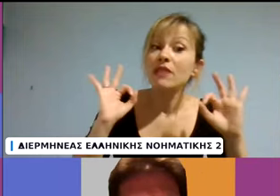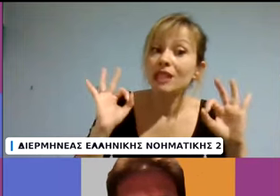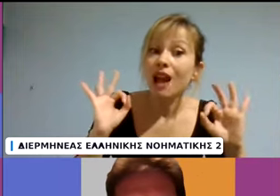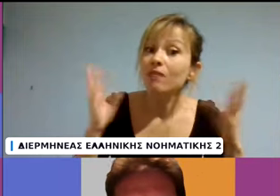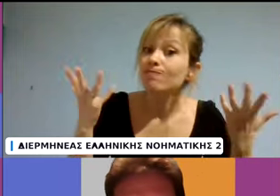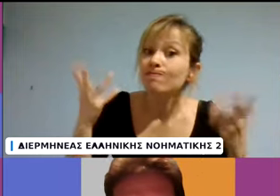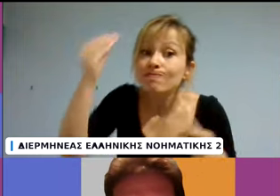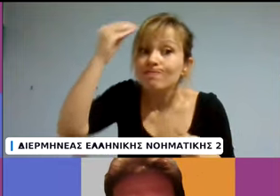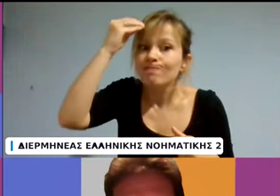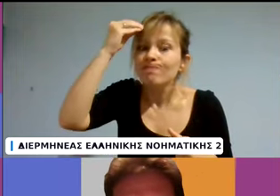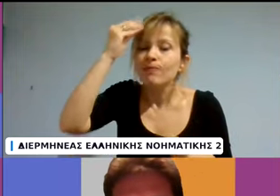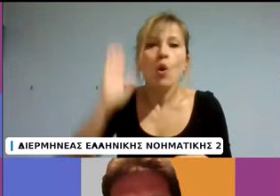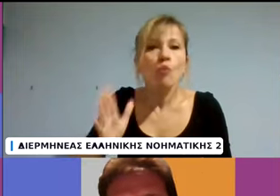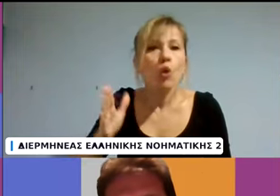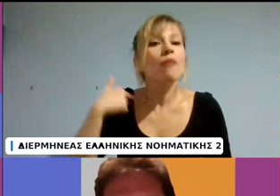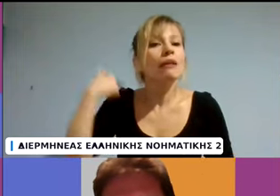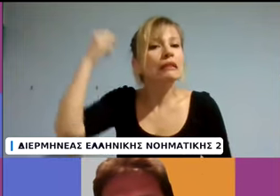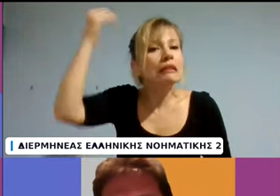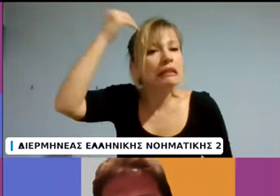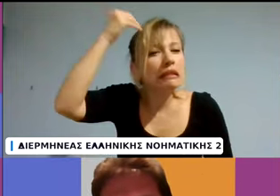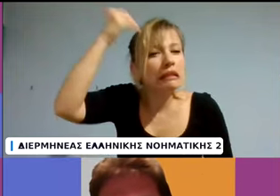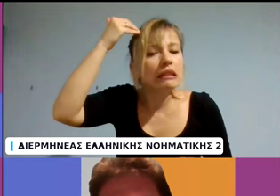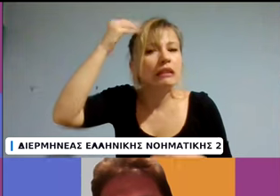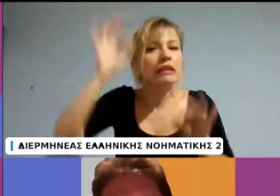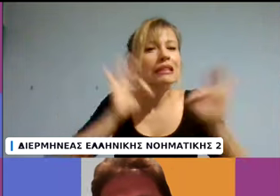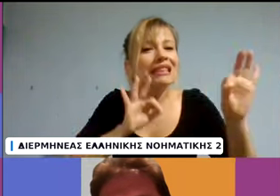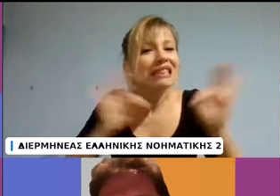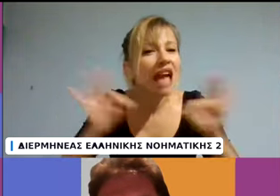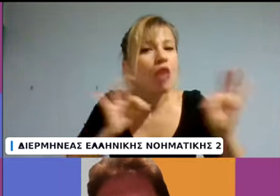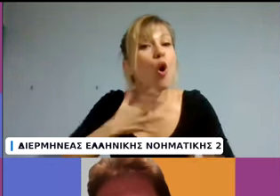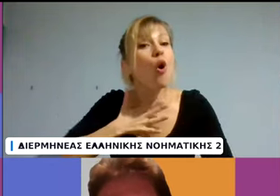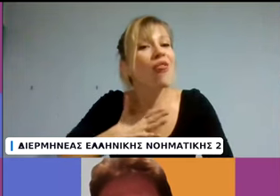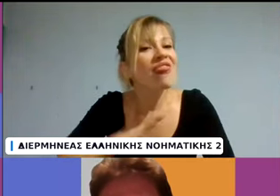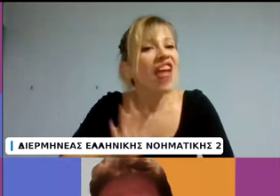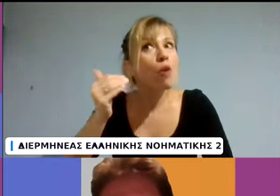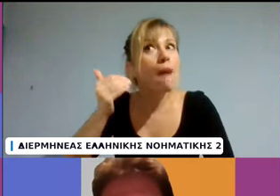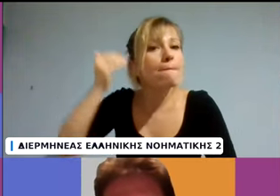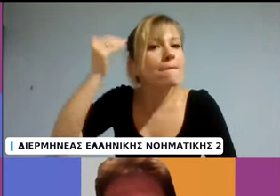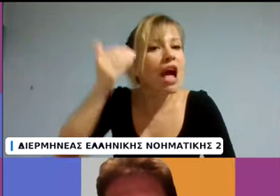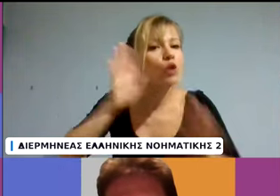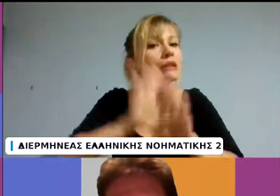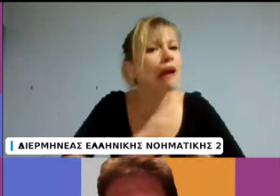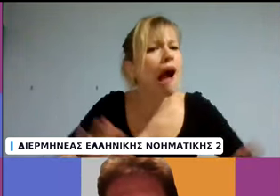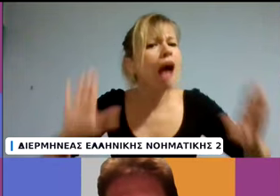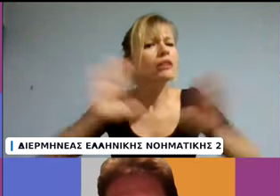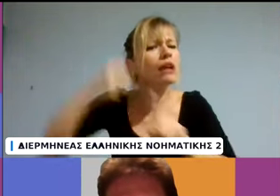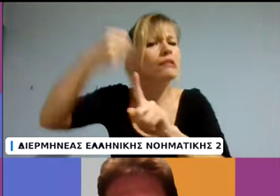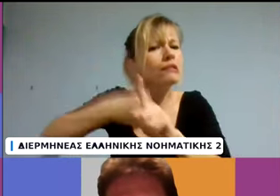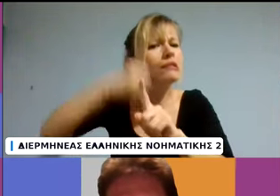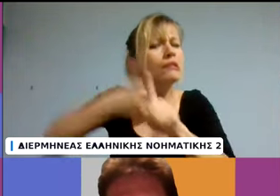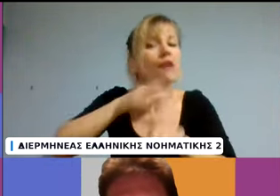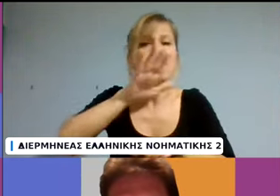το έχουμε στο μυαλό μας και να ψάχνουμε τρόπους να δούμε πώς μπορεί αυτό να επιτευχθεί. Και θα μπορούσε